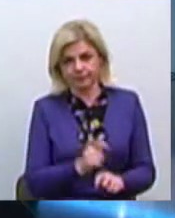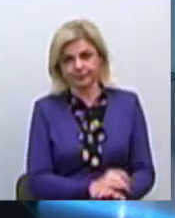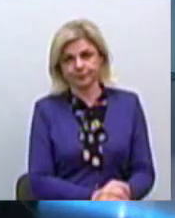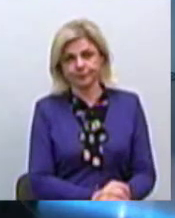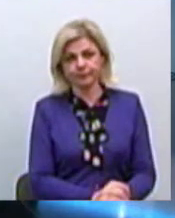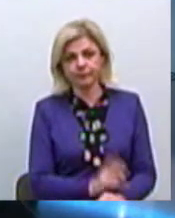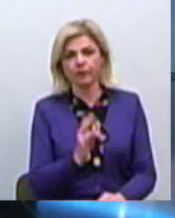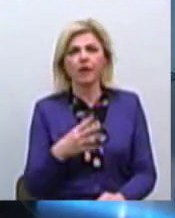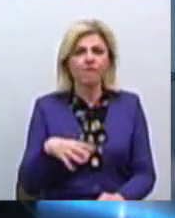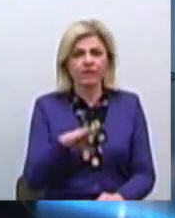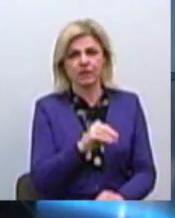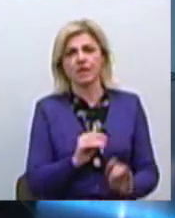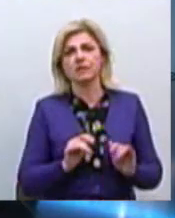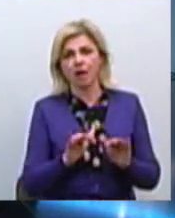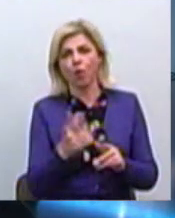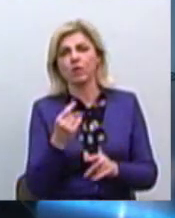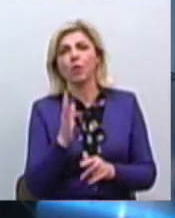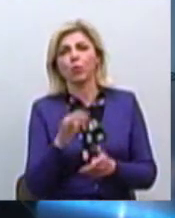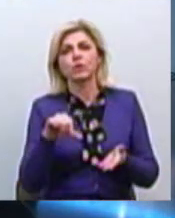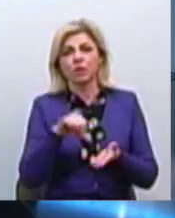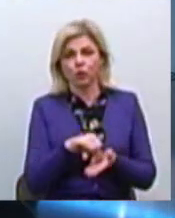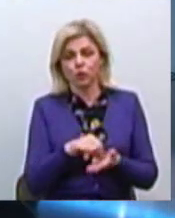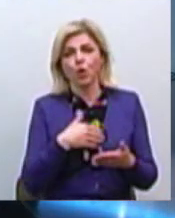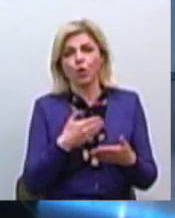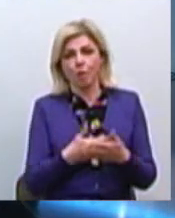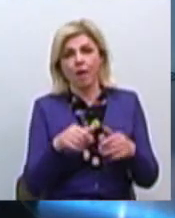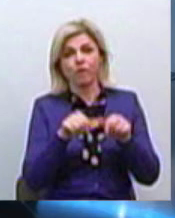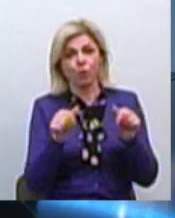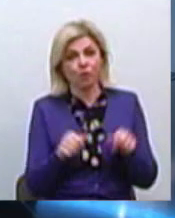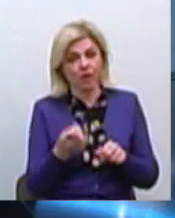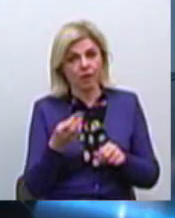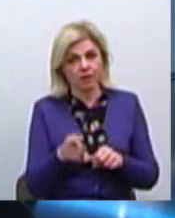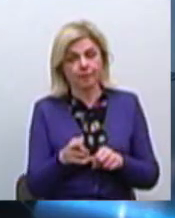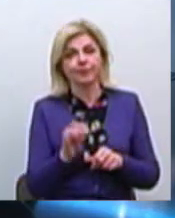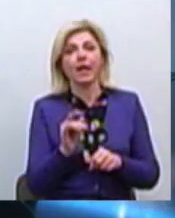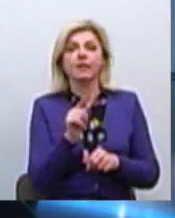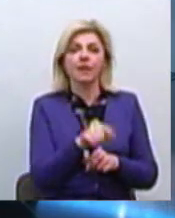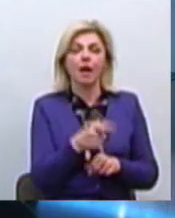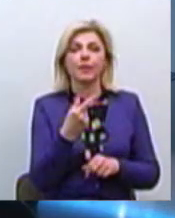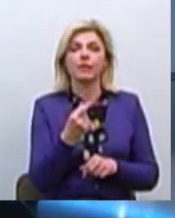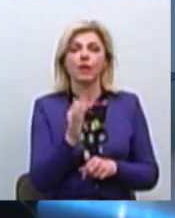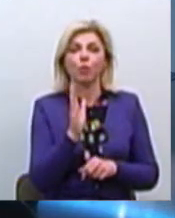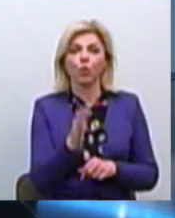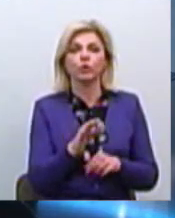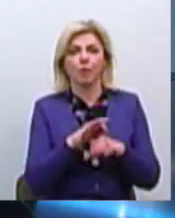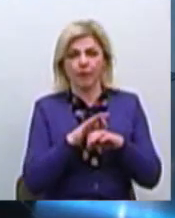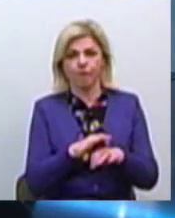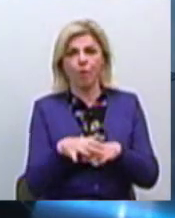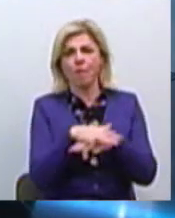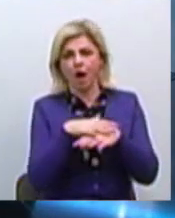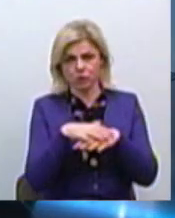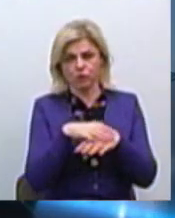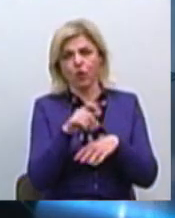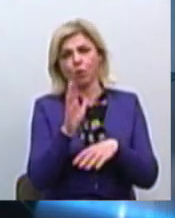на всіх заходах, де будуть залучені громадські формування, і там, де будуть проводитись масові заходи, будуть